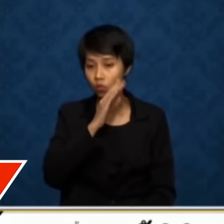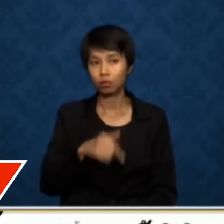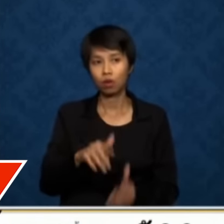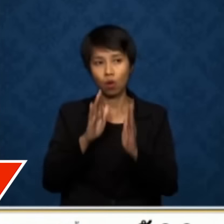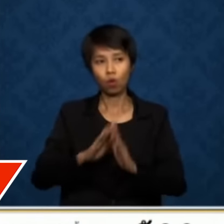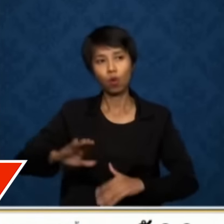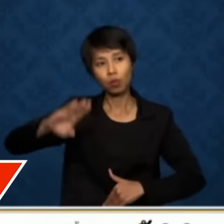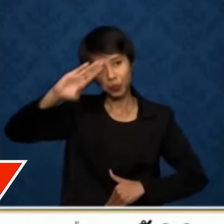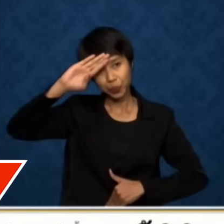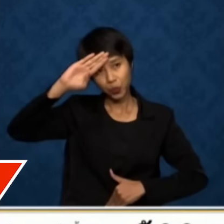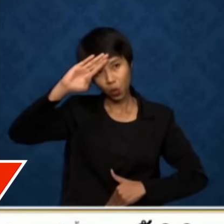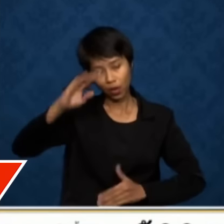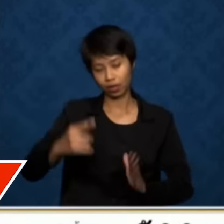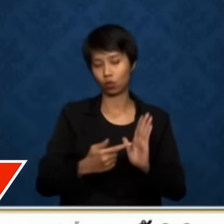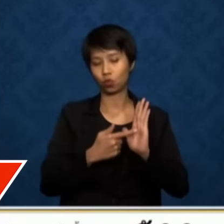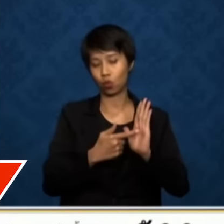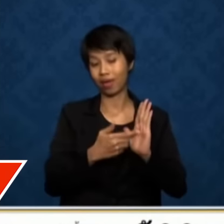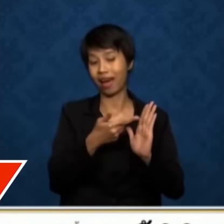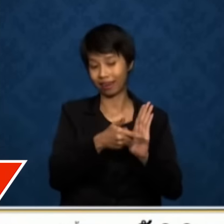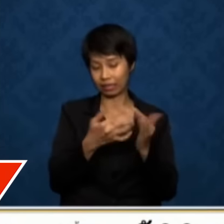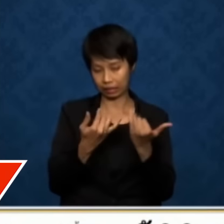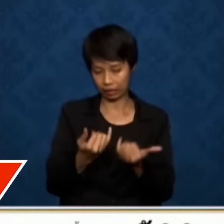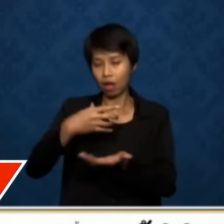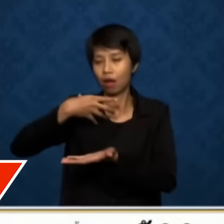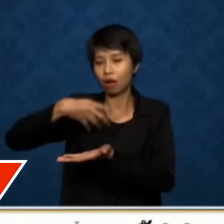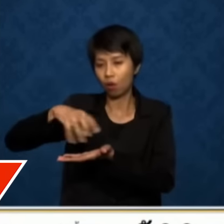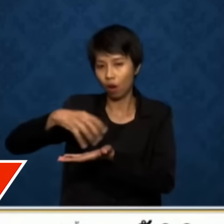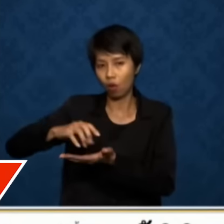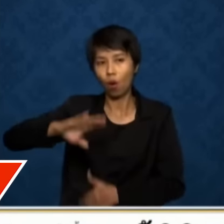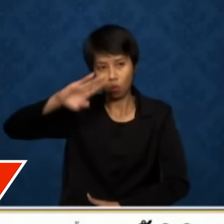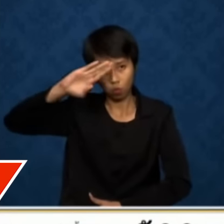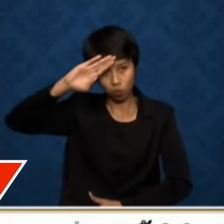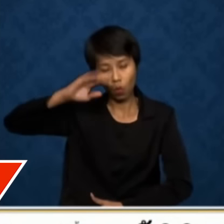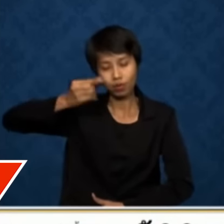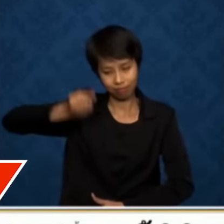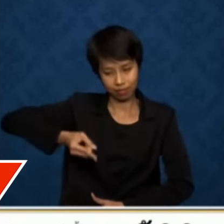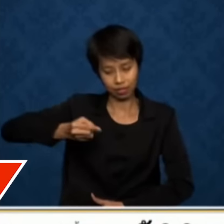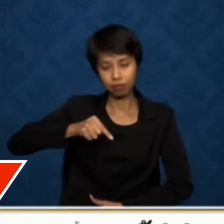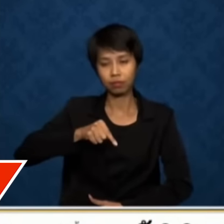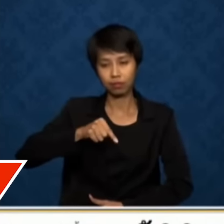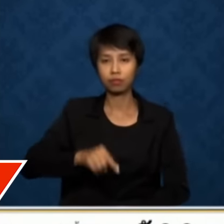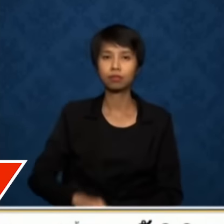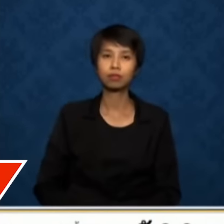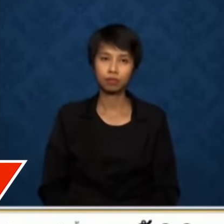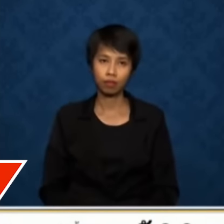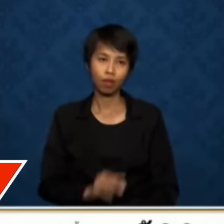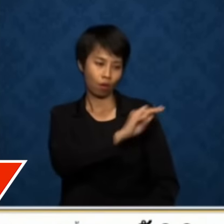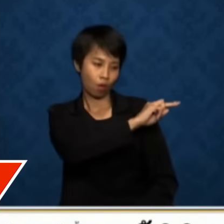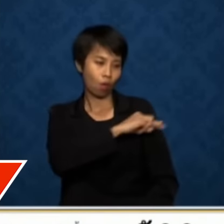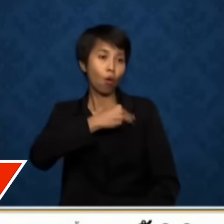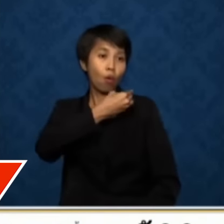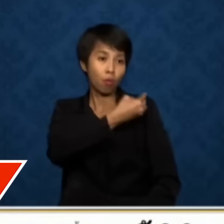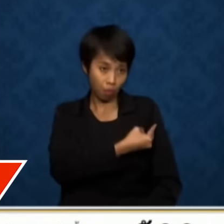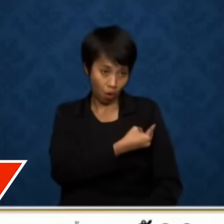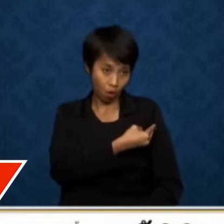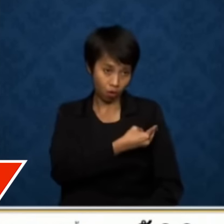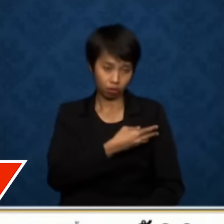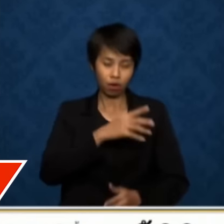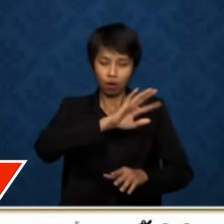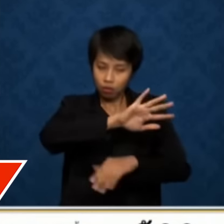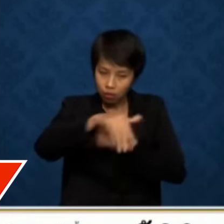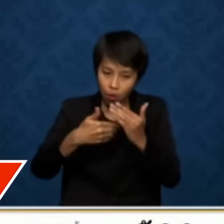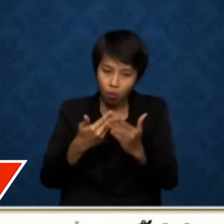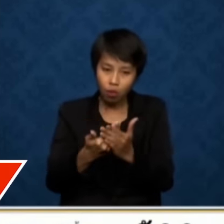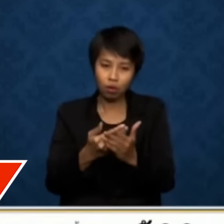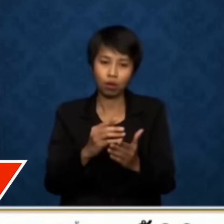ในตัวอย่างกรณีทั้งหมดที่อภิปรายเนี่ยป่วยจริงๆและคุณหมอที่ปรากฏทั้งหมดในกระบวนการเป็นคุณหมอ